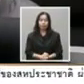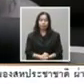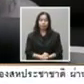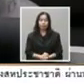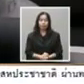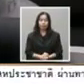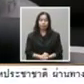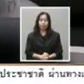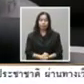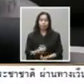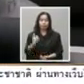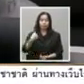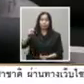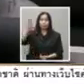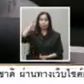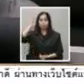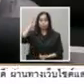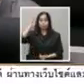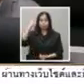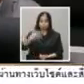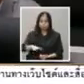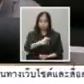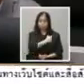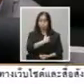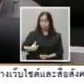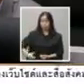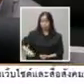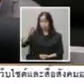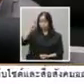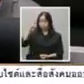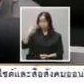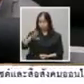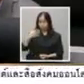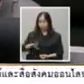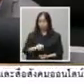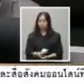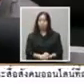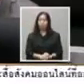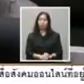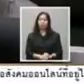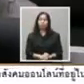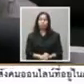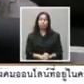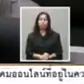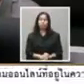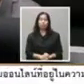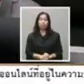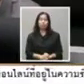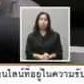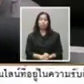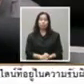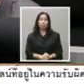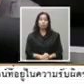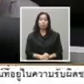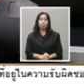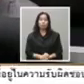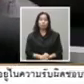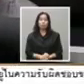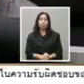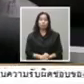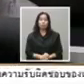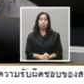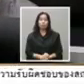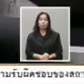เมื่อมีการถวายสัตย์ปฏิญาณตนของคณะรัฐมนตรีแล้วจึงได้มี